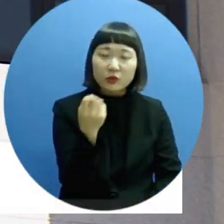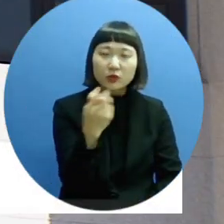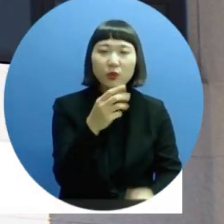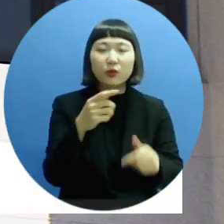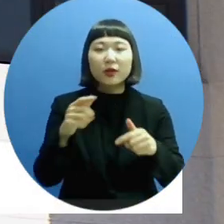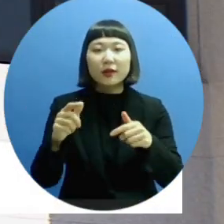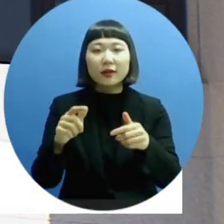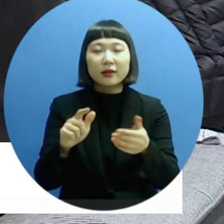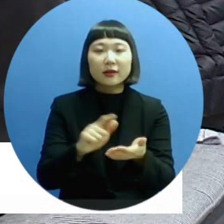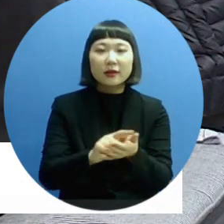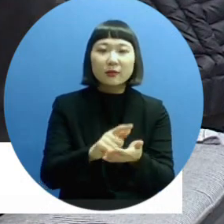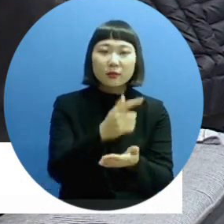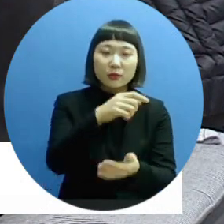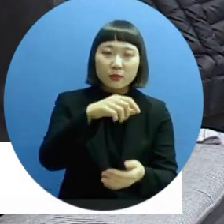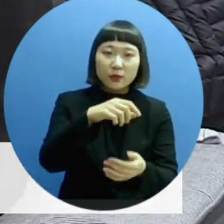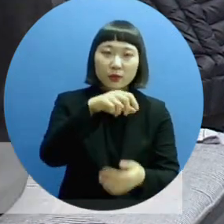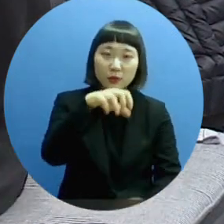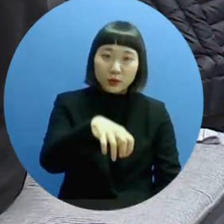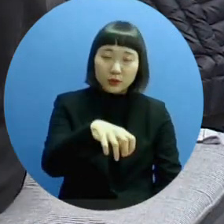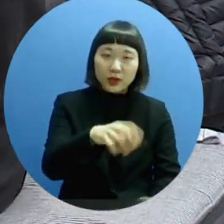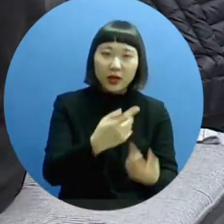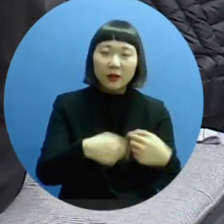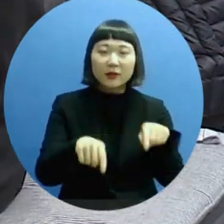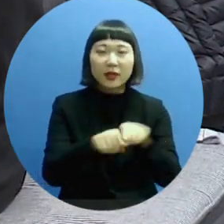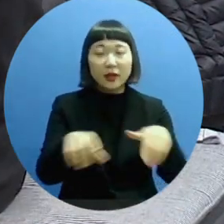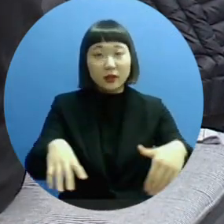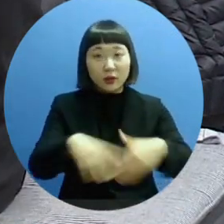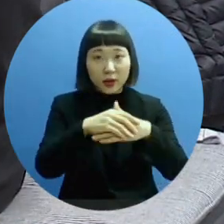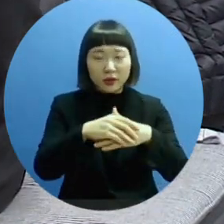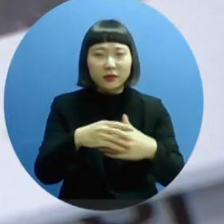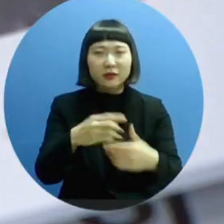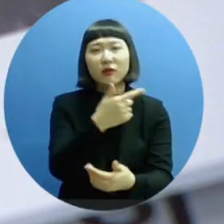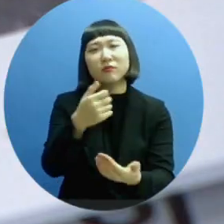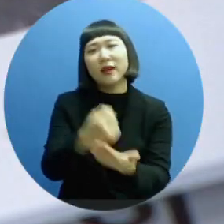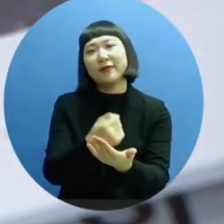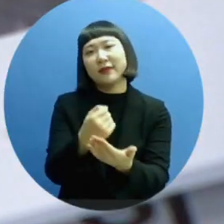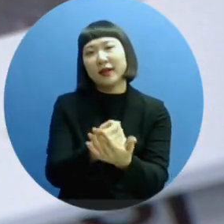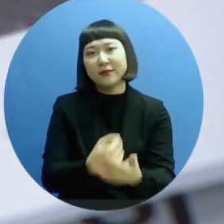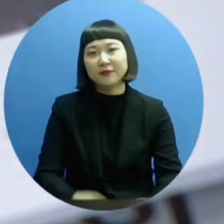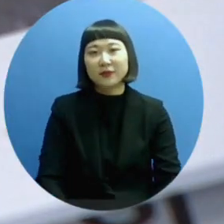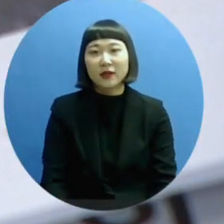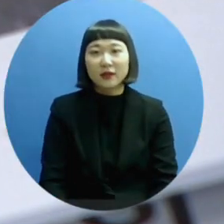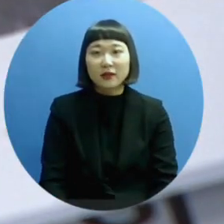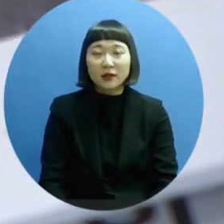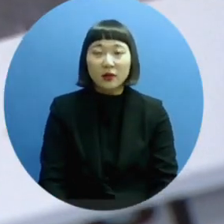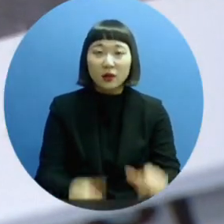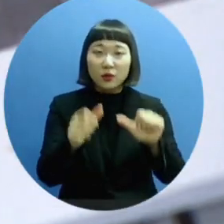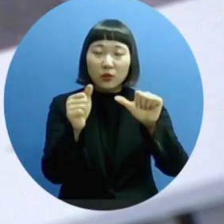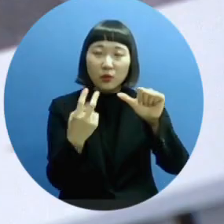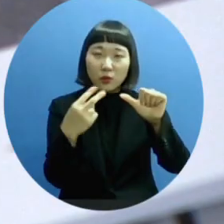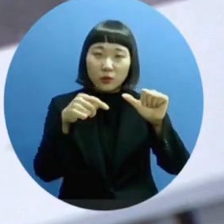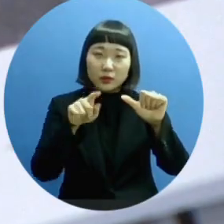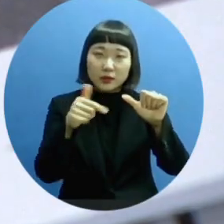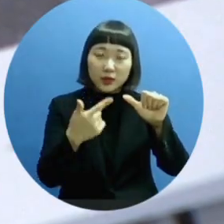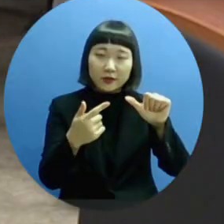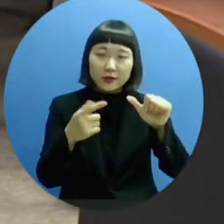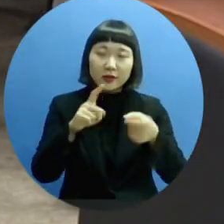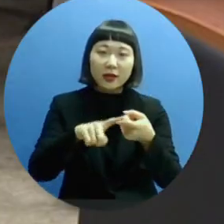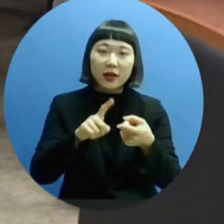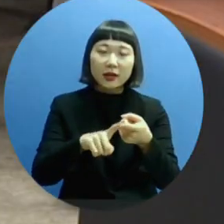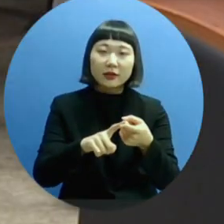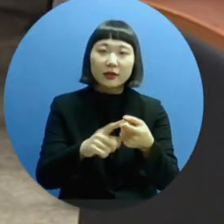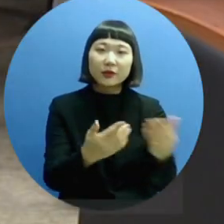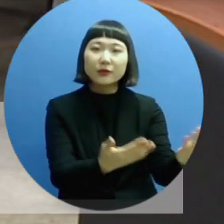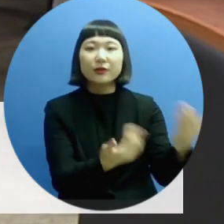표한다고 밝혔습니다. 한 달이 지난 지금 인천시가 본격적인 5호선 연장 사업 유치에 나섰습니다.